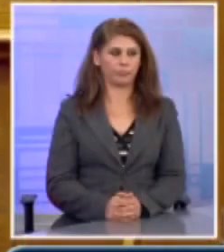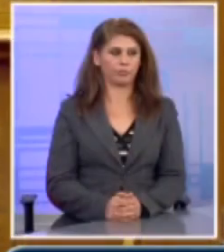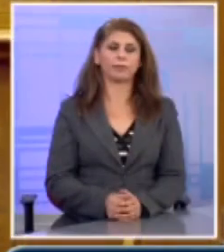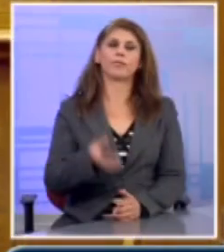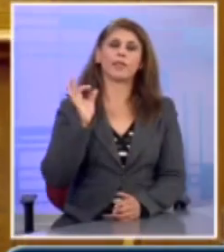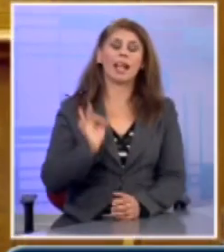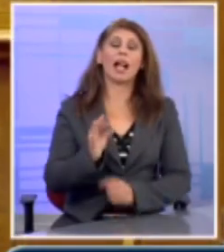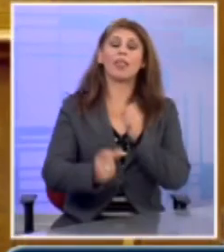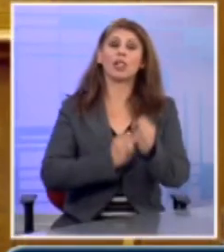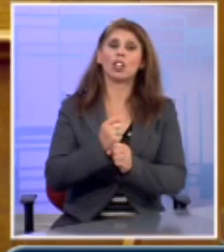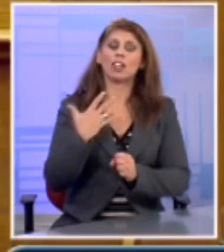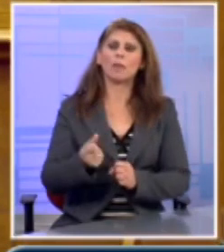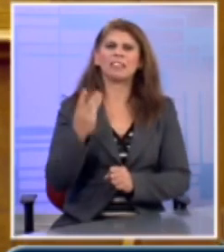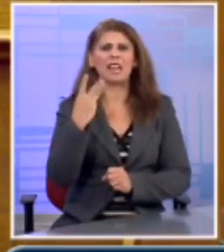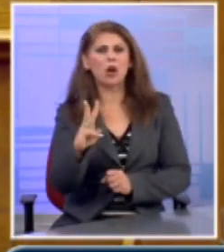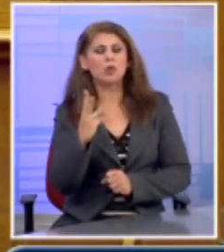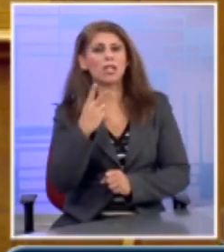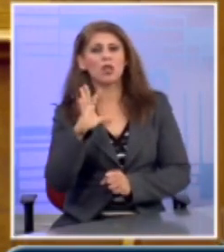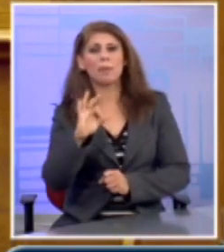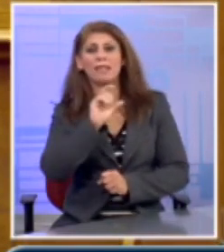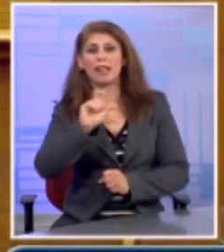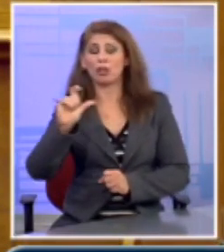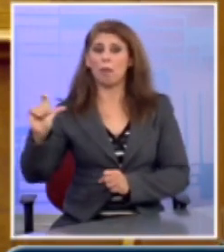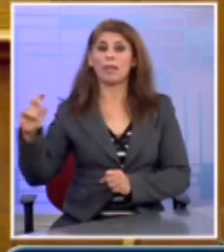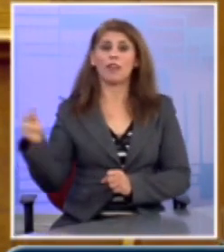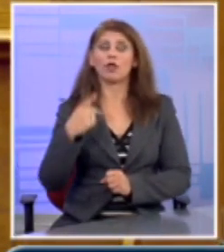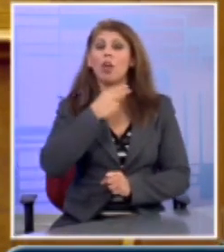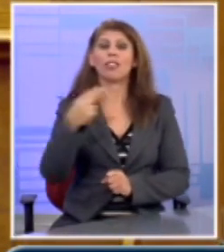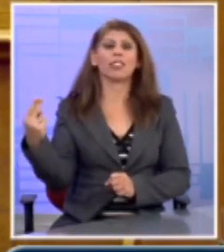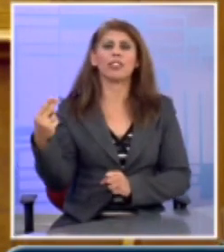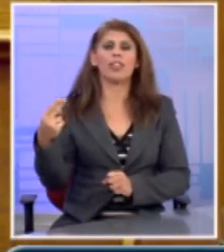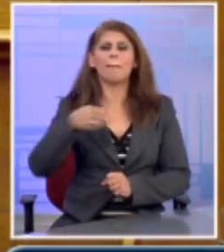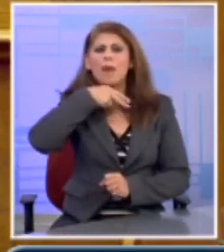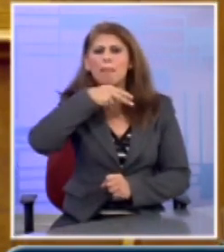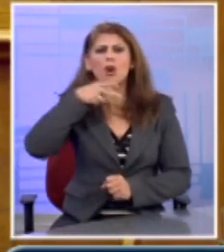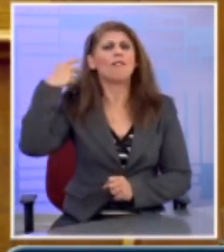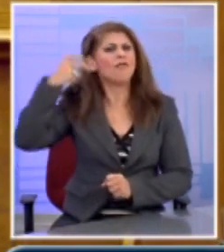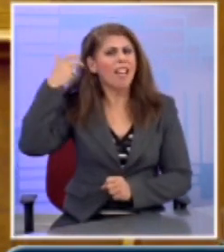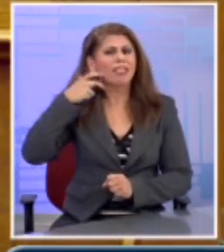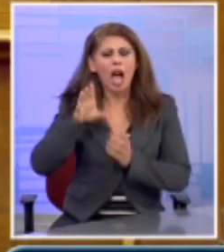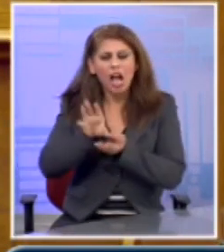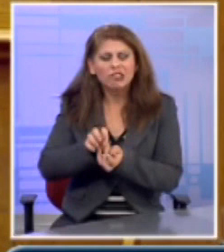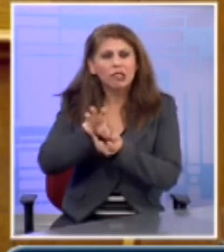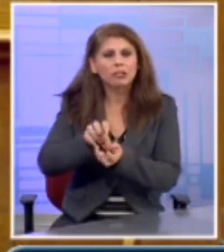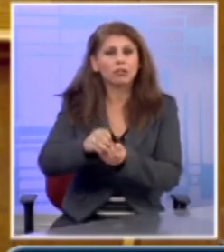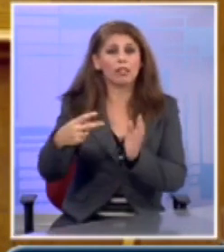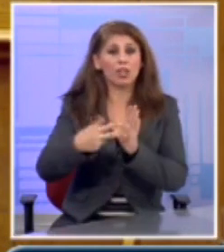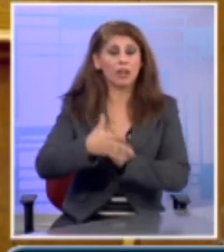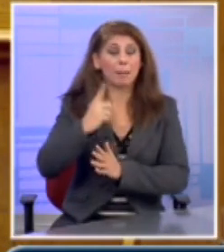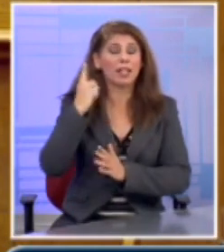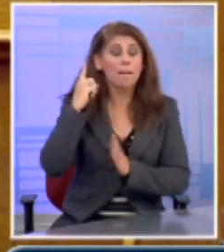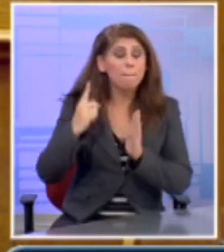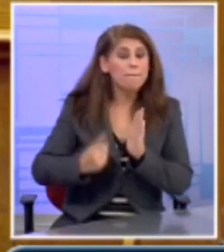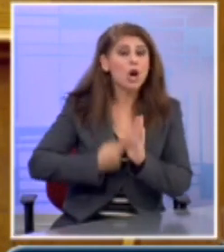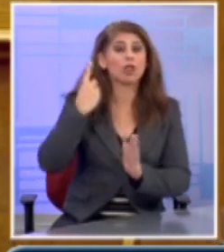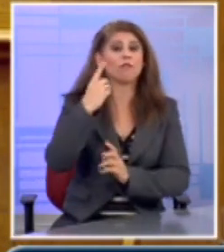των 300-350 εκατομμυρίων ευρώ για τους βοσκότοπους. Και το 2015 σπάσαμε αυτή την παράδοση. Ήταν η πρώτη